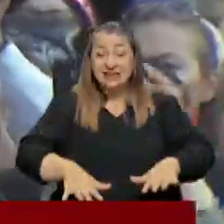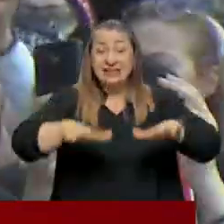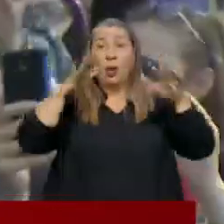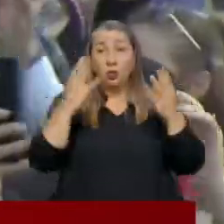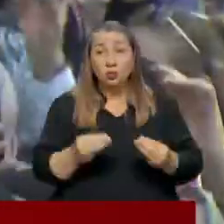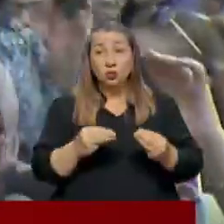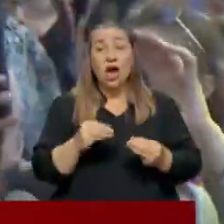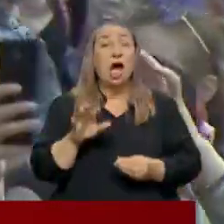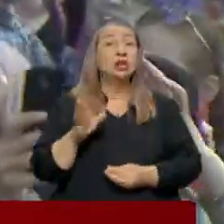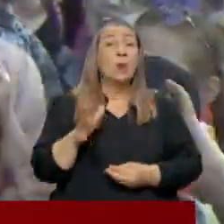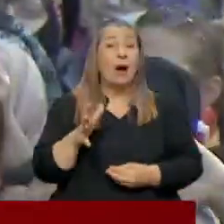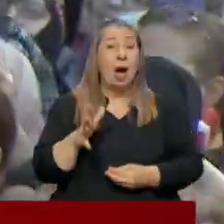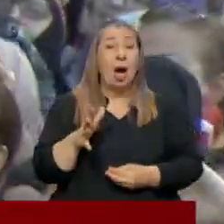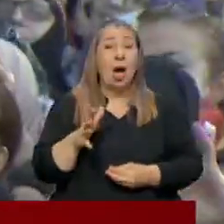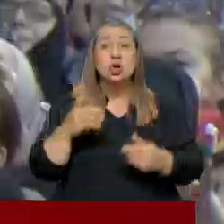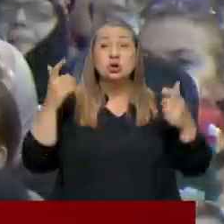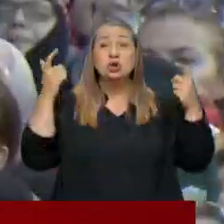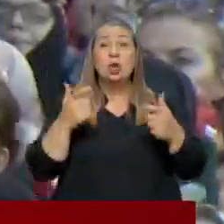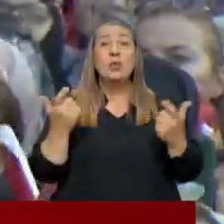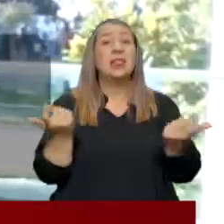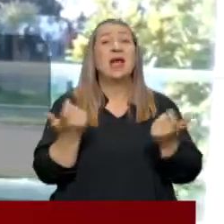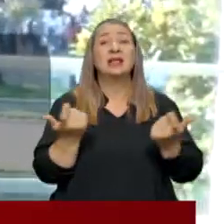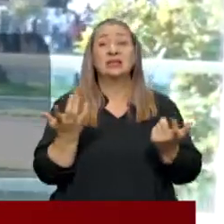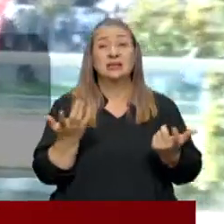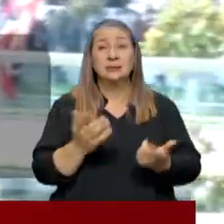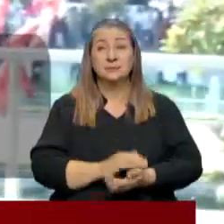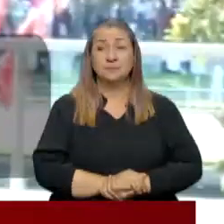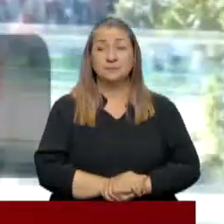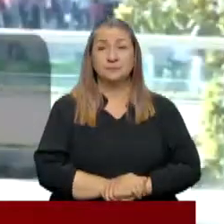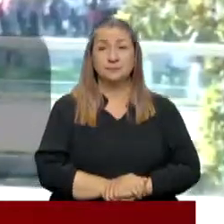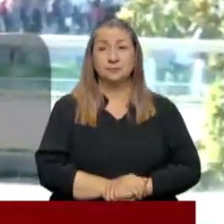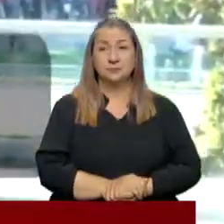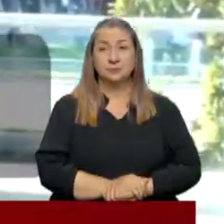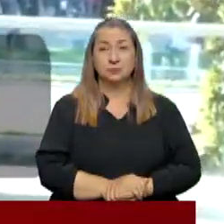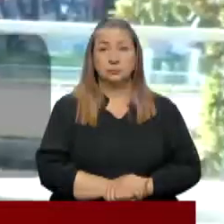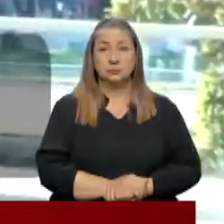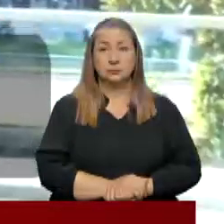afetinde acaba sorumluları neredeydi şimdi